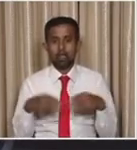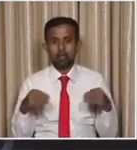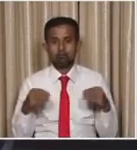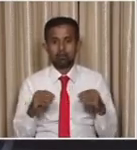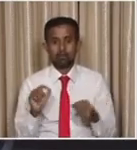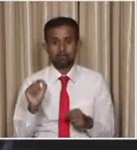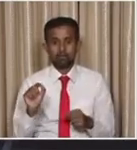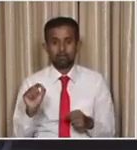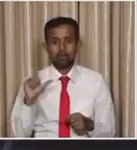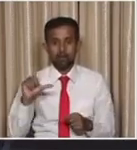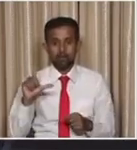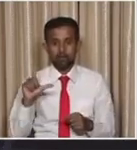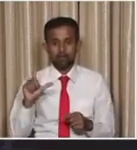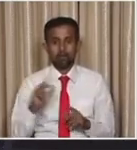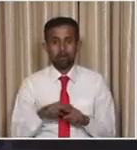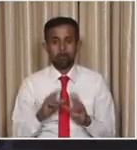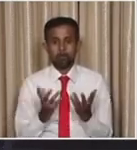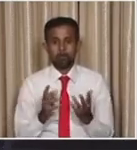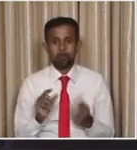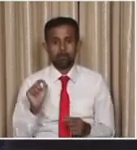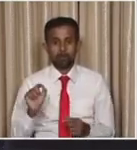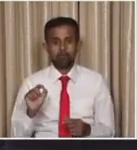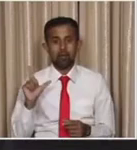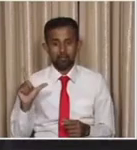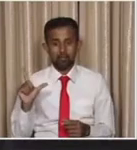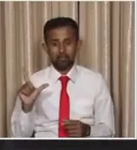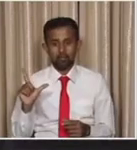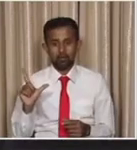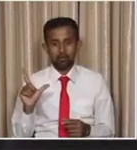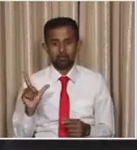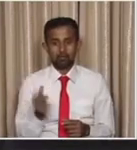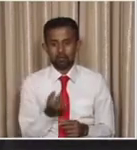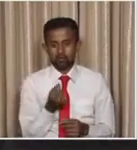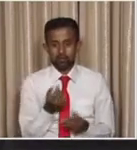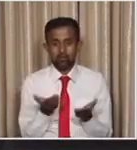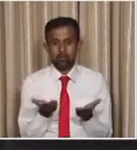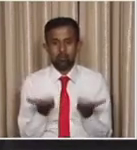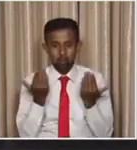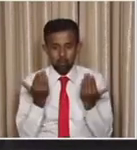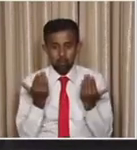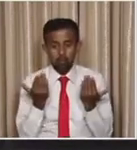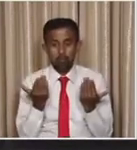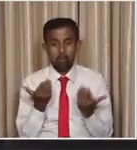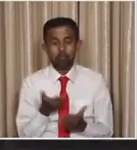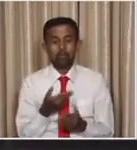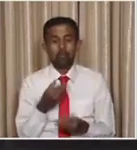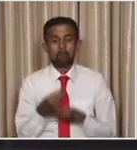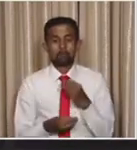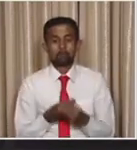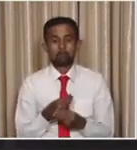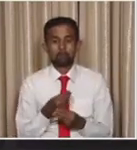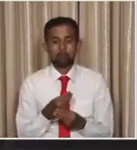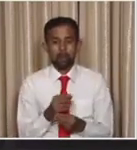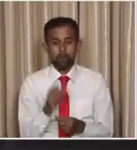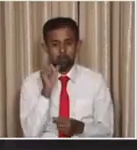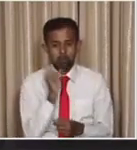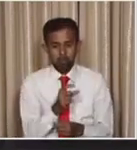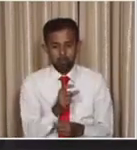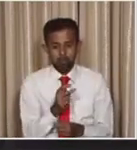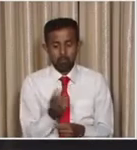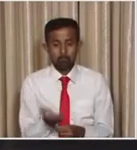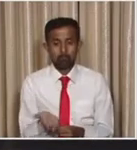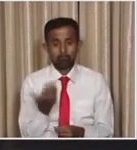0.7යි. අපේ පළතුරු ගත්තොත් 0.7යි. මේක ටිකක් උඩට දාන්න. මේ කර්මාන්තය පිළිබඳව අපේ අවධානය